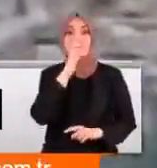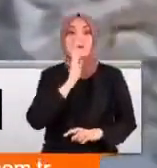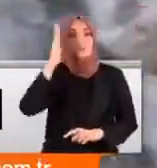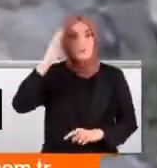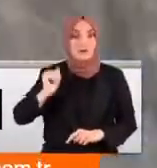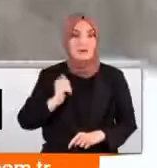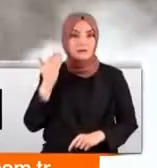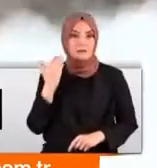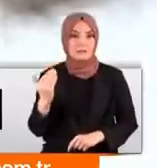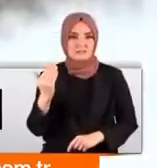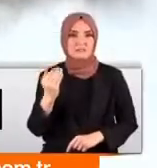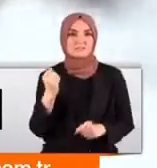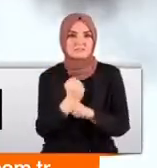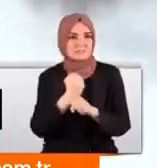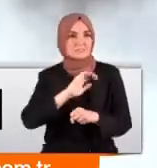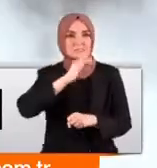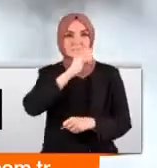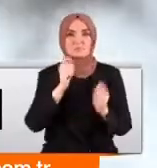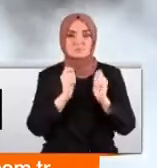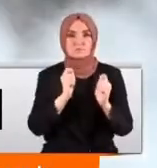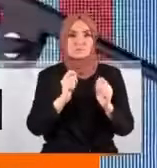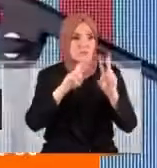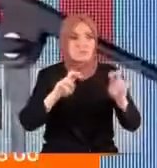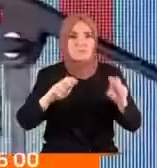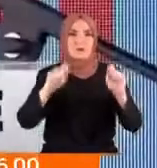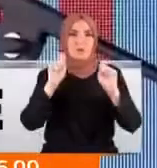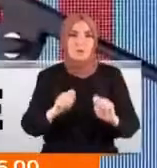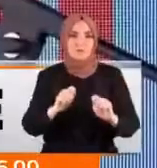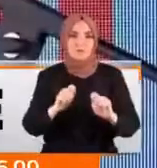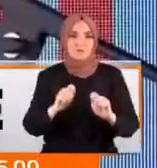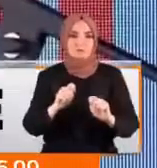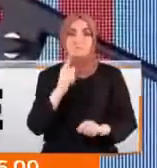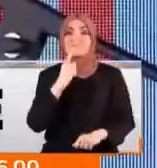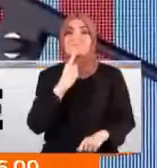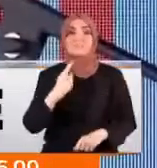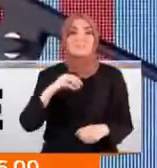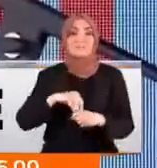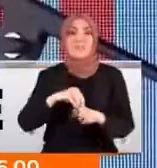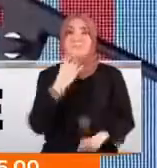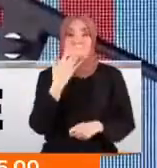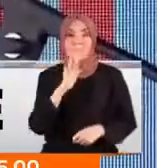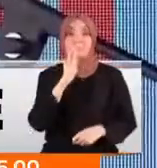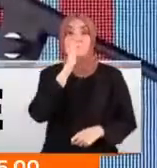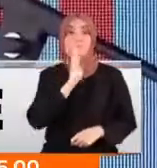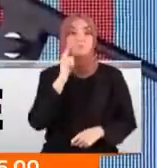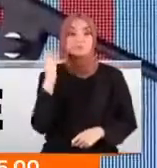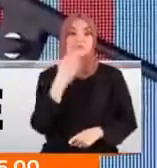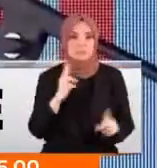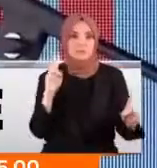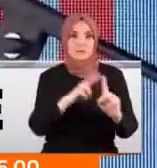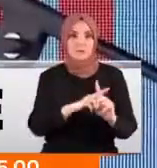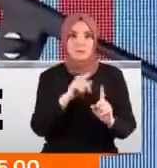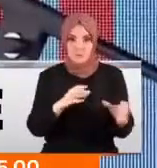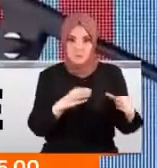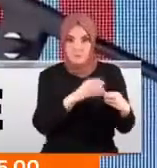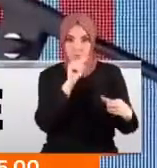karış arayacak, PKK'nın inlerini yerle bir edecek. Yılda 5500 kişinin katıldığı terör örgütüne geçen yıl